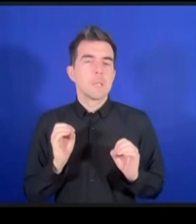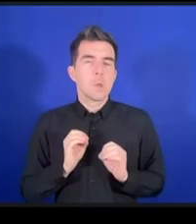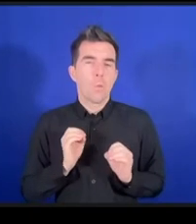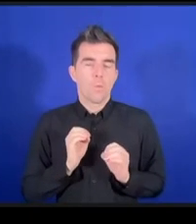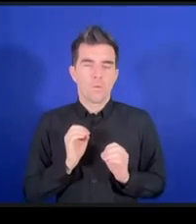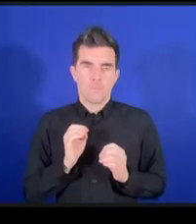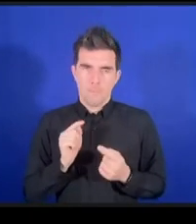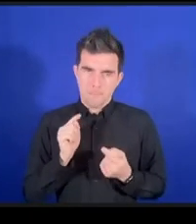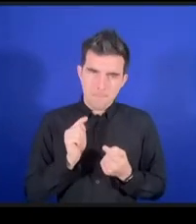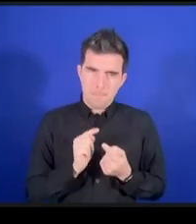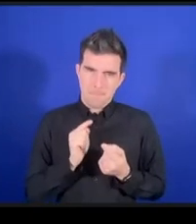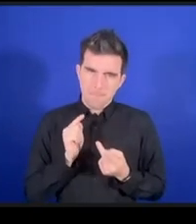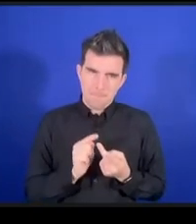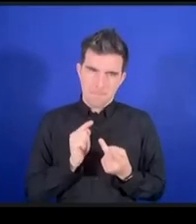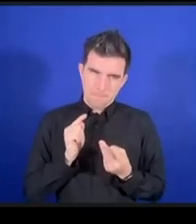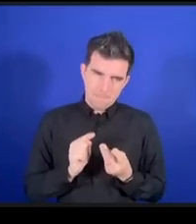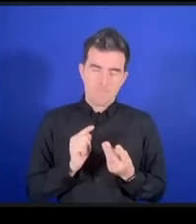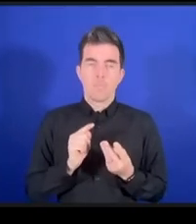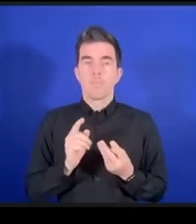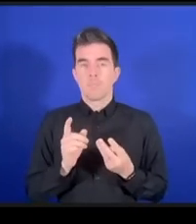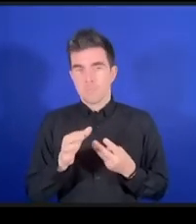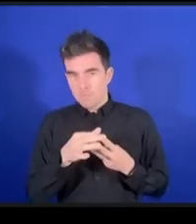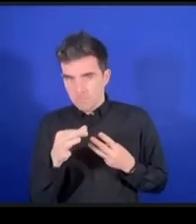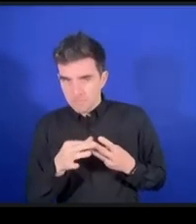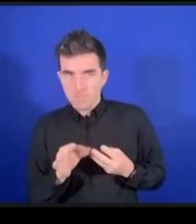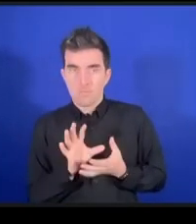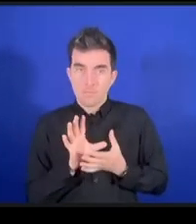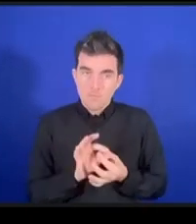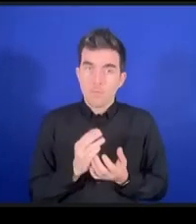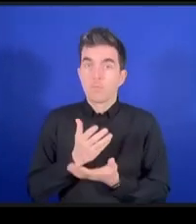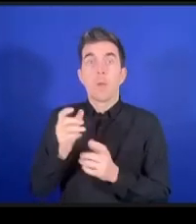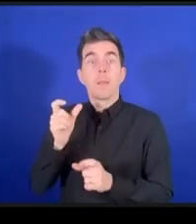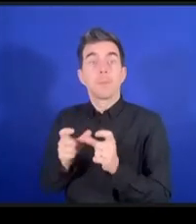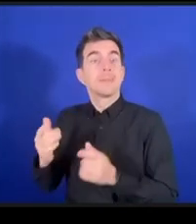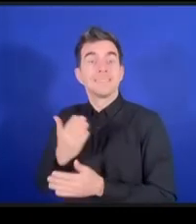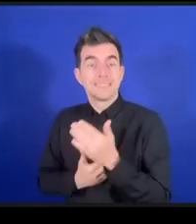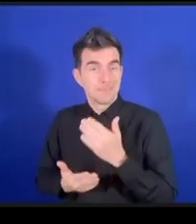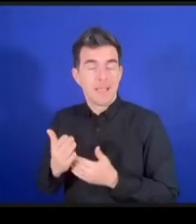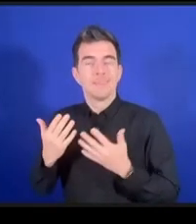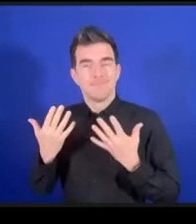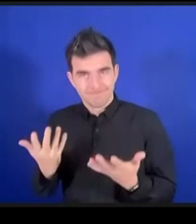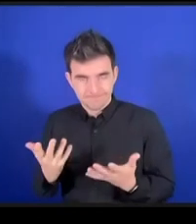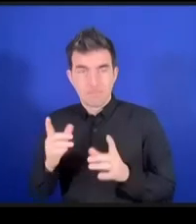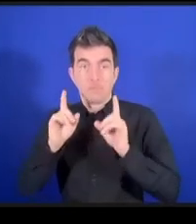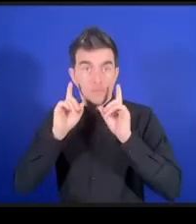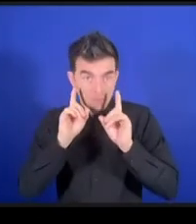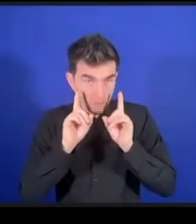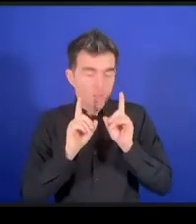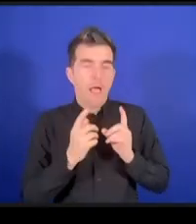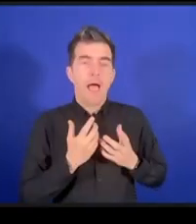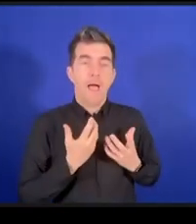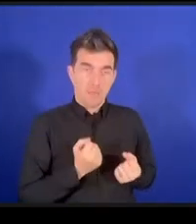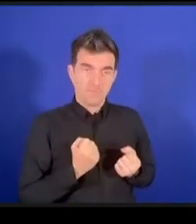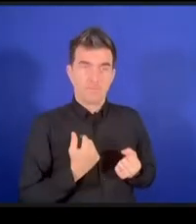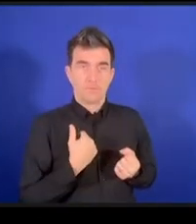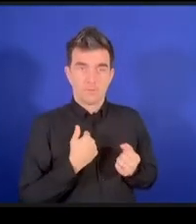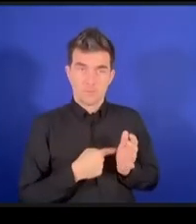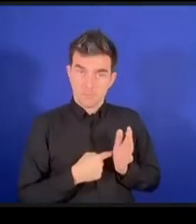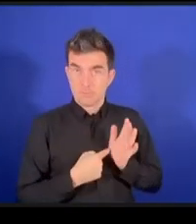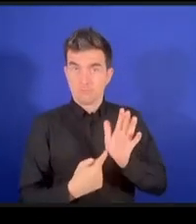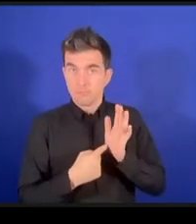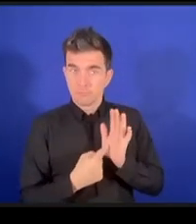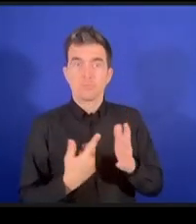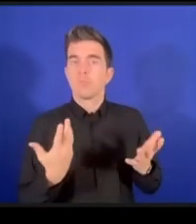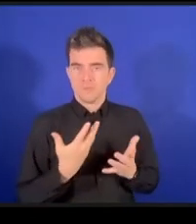касающихся инвалидов в цур Однако эта тематика отражена и в каждой